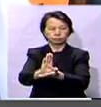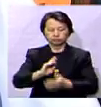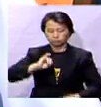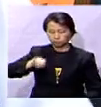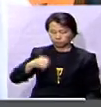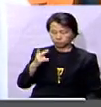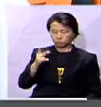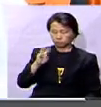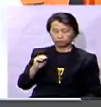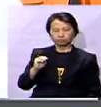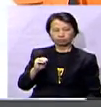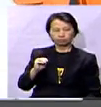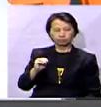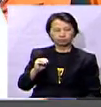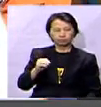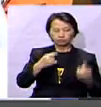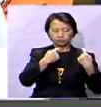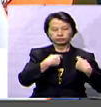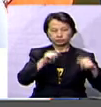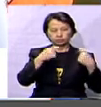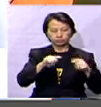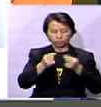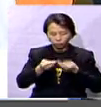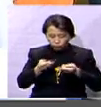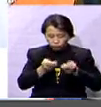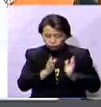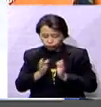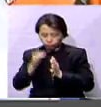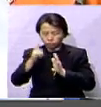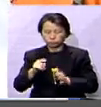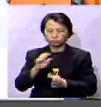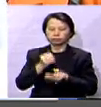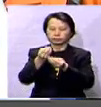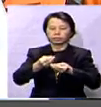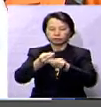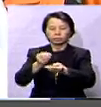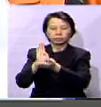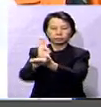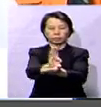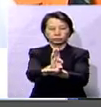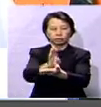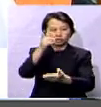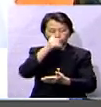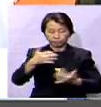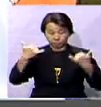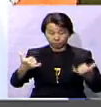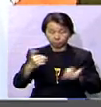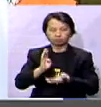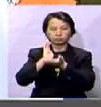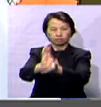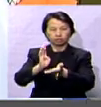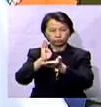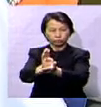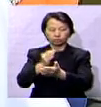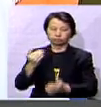Jabatan Kebajikan Masyarakat Kubang Pasu sedang menguruskan untuk memberi bantuan kepada mereka. Dan setakat ini bantuan